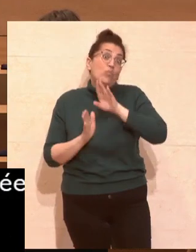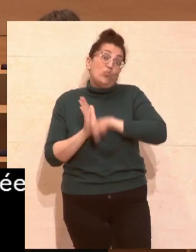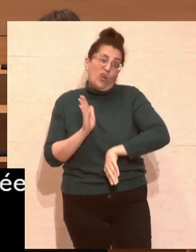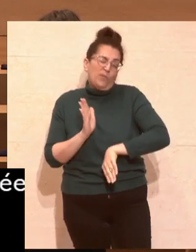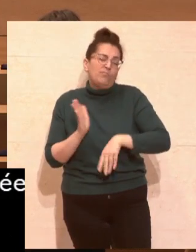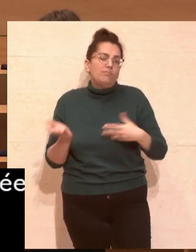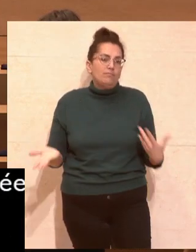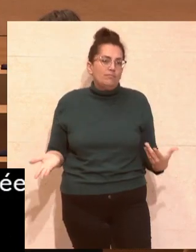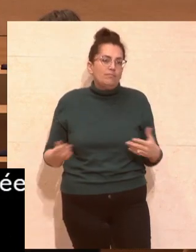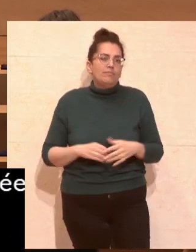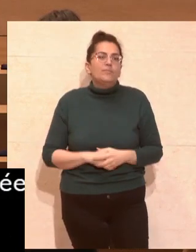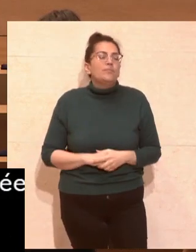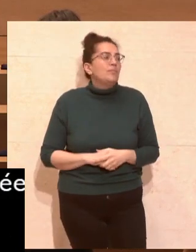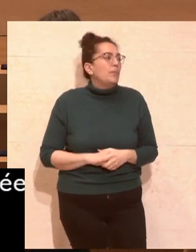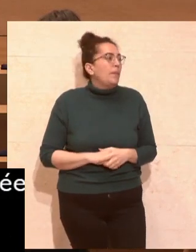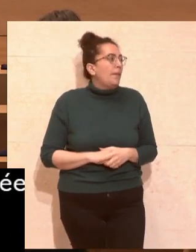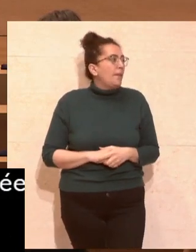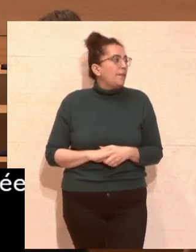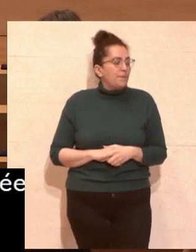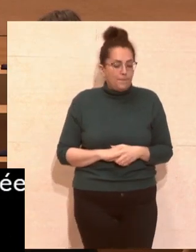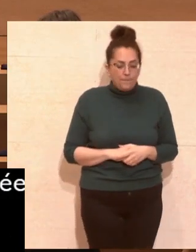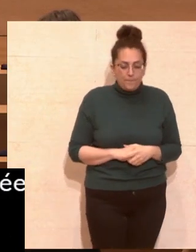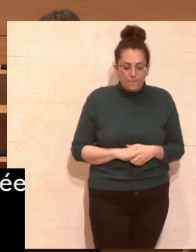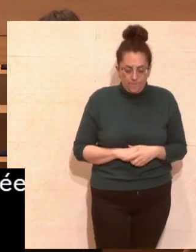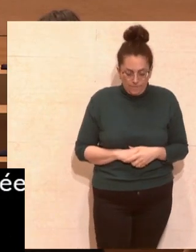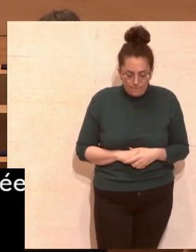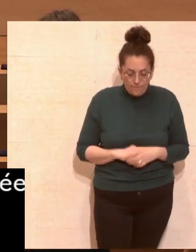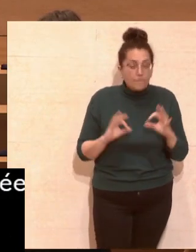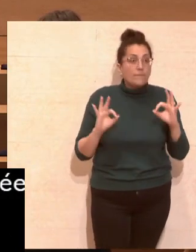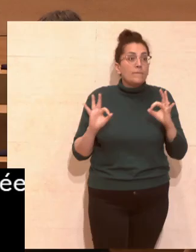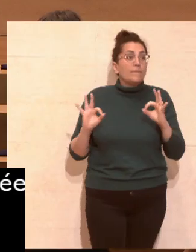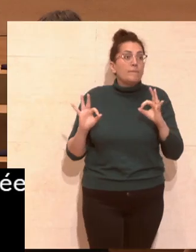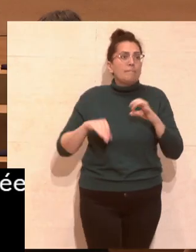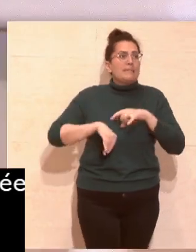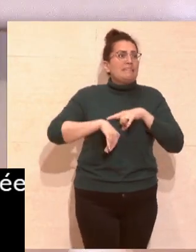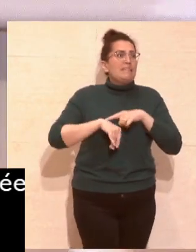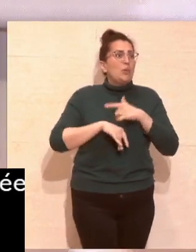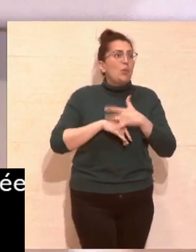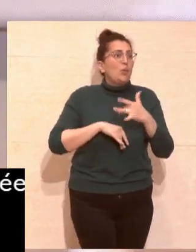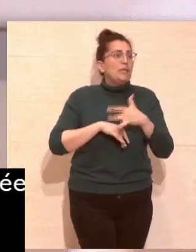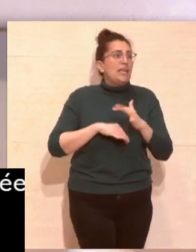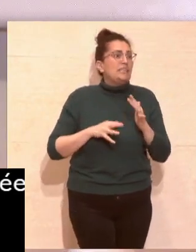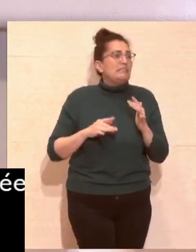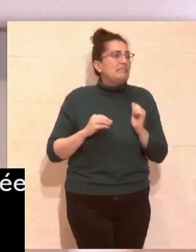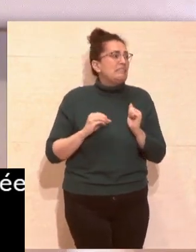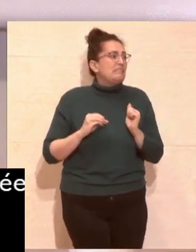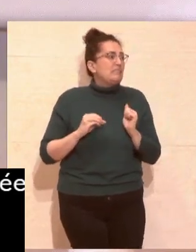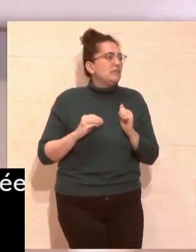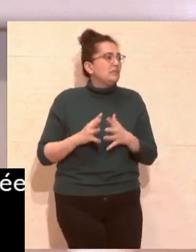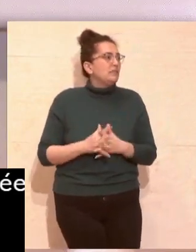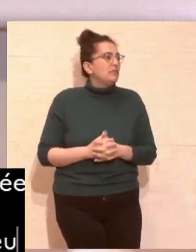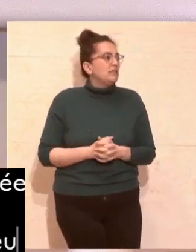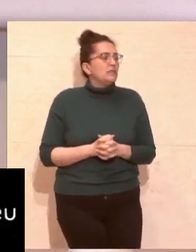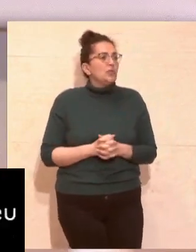paramètres. Oui. Je ne sais pas s'il y a une question vite rapide, parce qu'en fait, on a déjà un petit peu de retard. Et